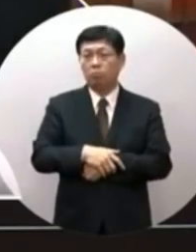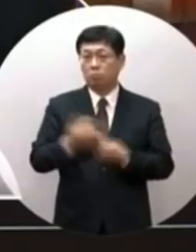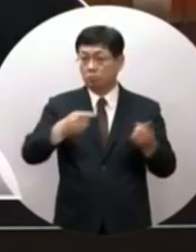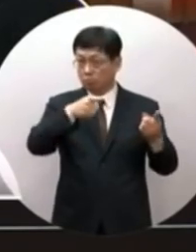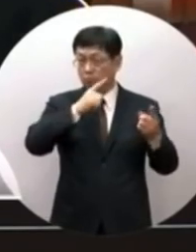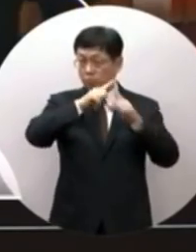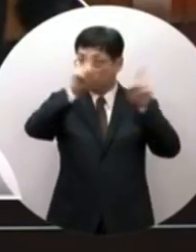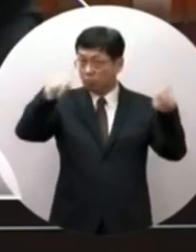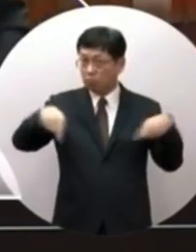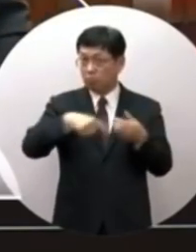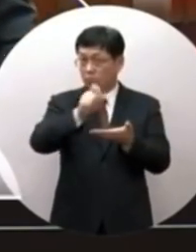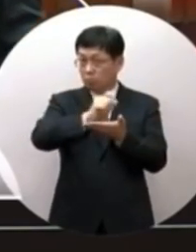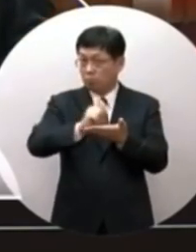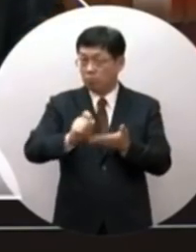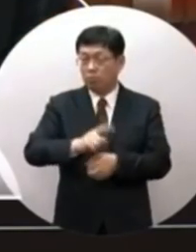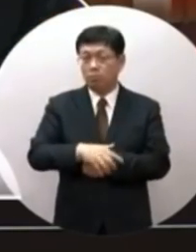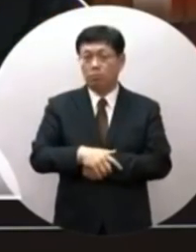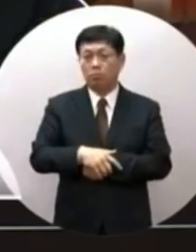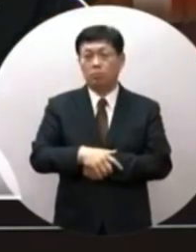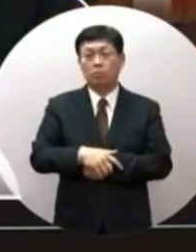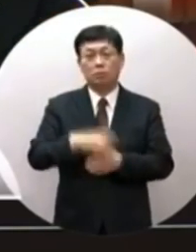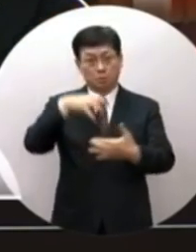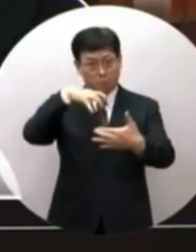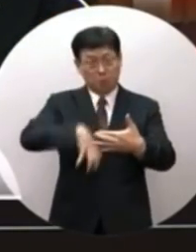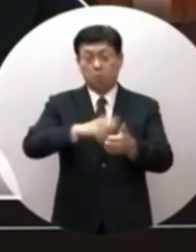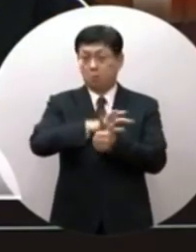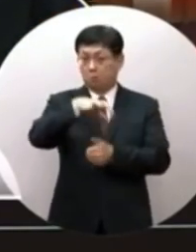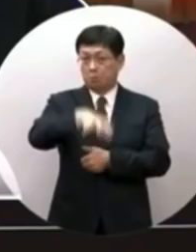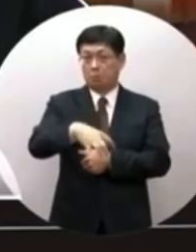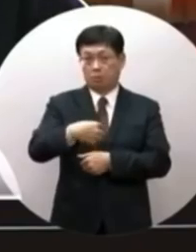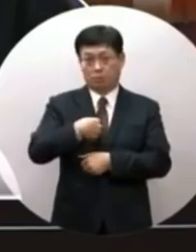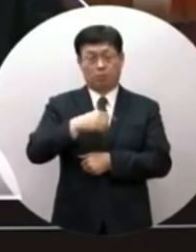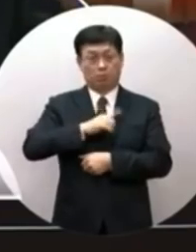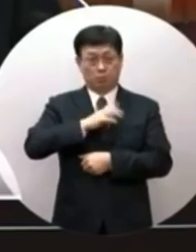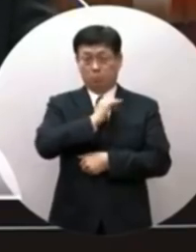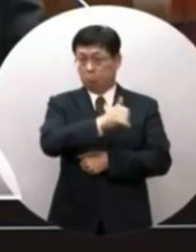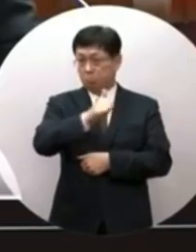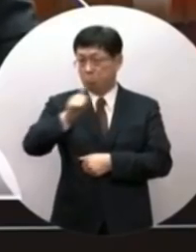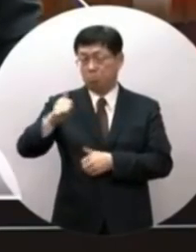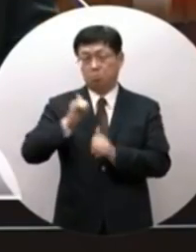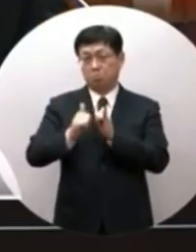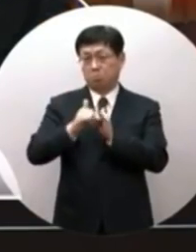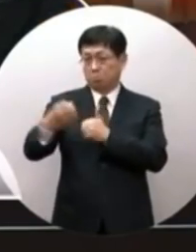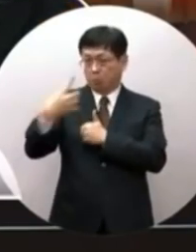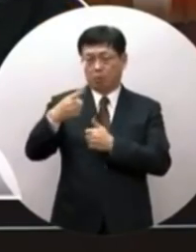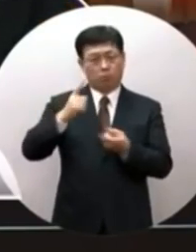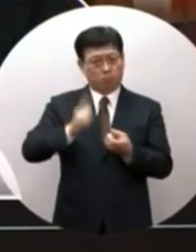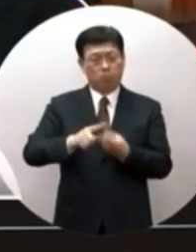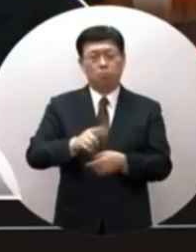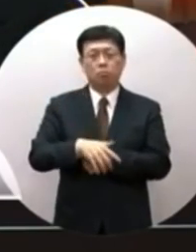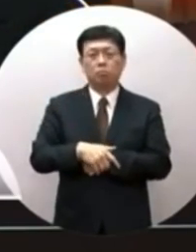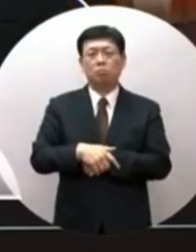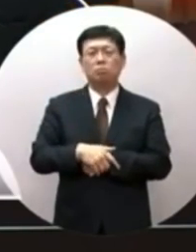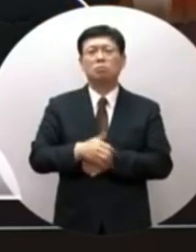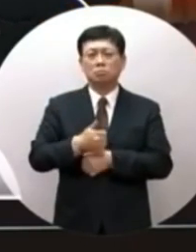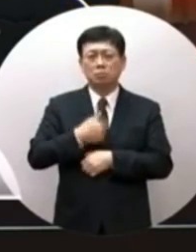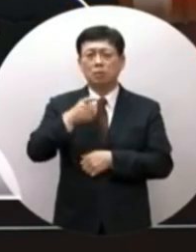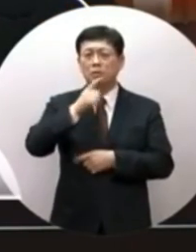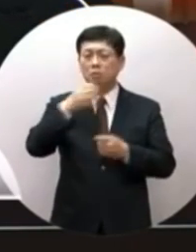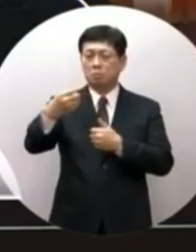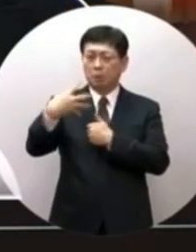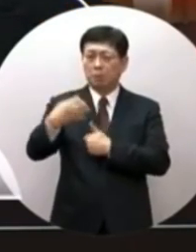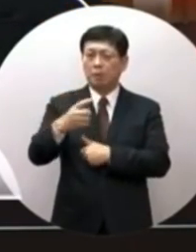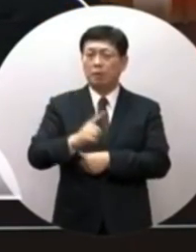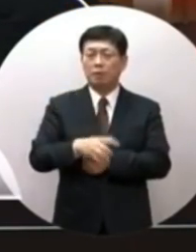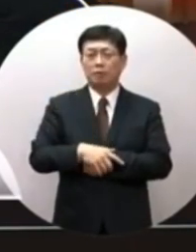这篇文章内底，我内底服务处，我行到台湾乡亲，讲你安尼做对。所以，甲我讲一句